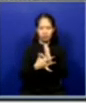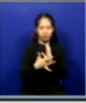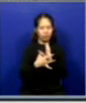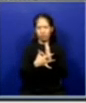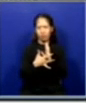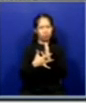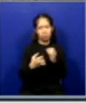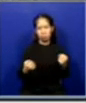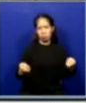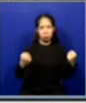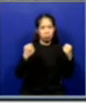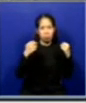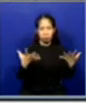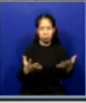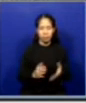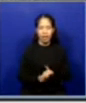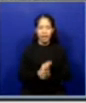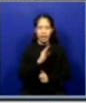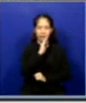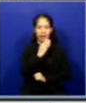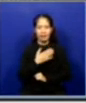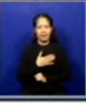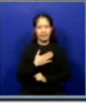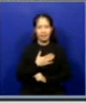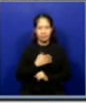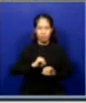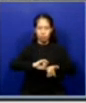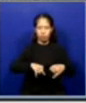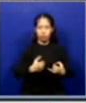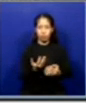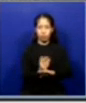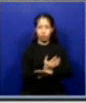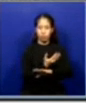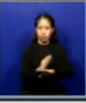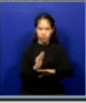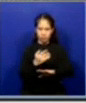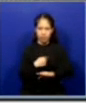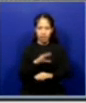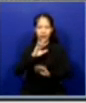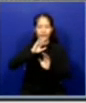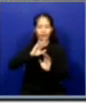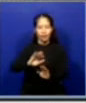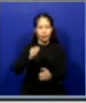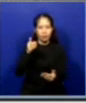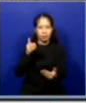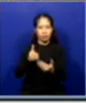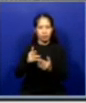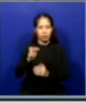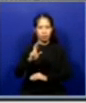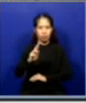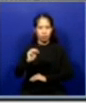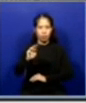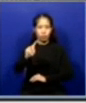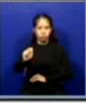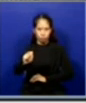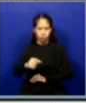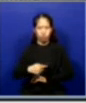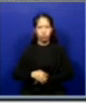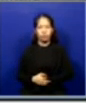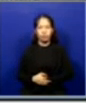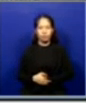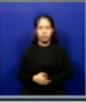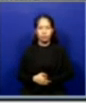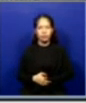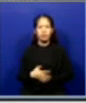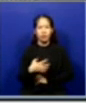งถ้าดิฉันไปเป็นผู้ประกอบการค่ะท่านประธานค่ะผ่านไปถึงท่านรัฐมนตรีที่นั่งอยู่ตรงนั้นท่านอยากได้อ